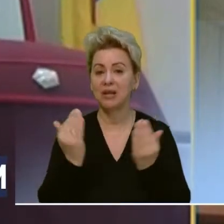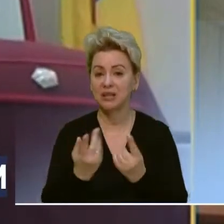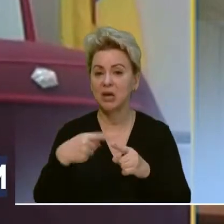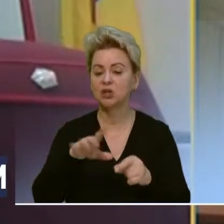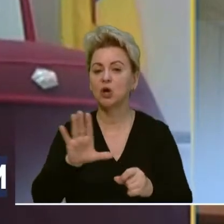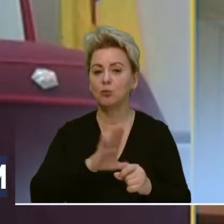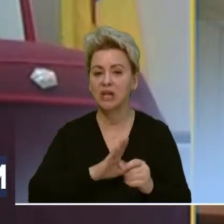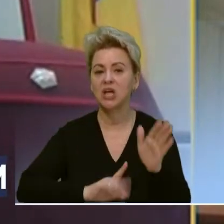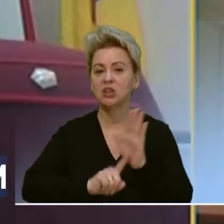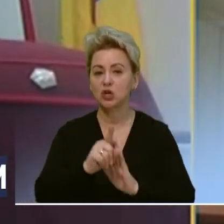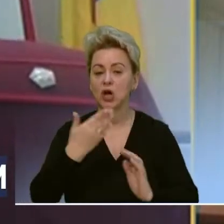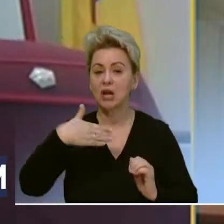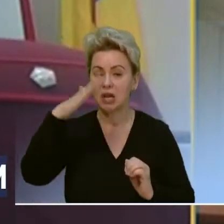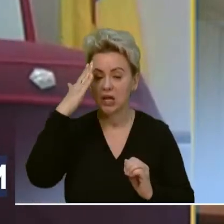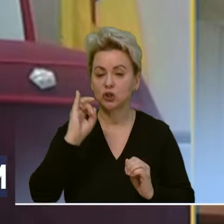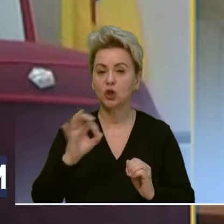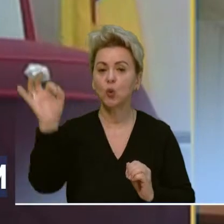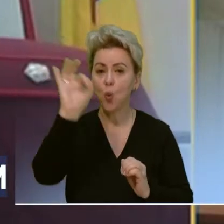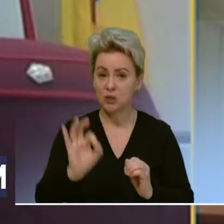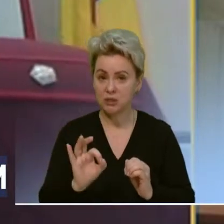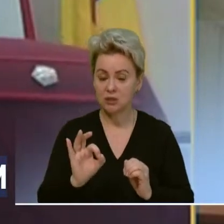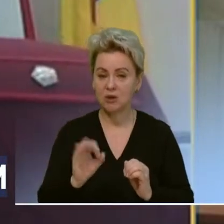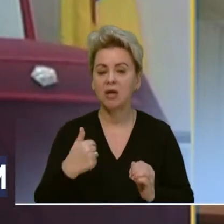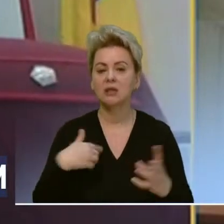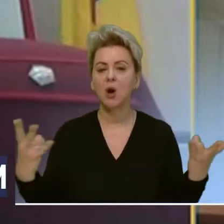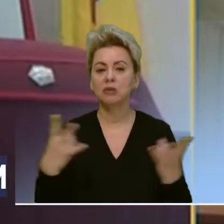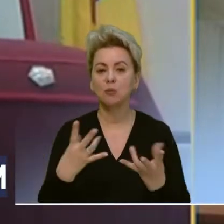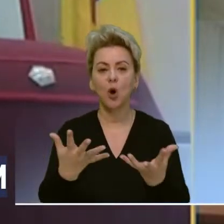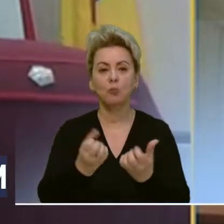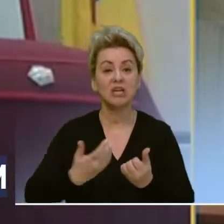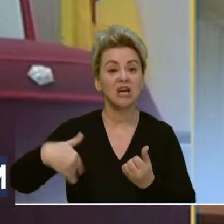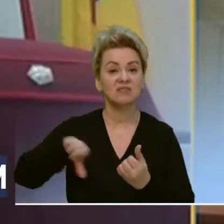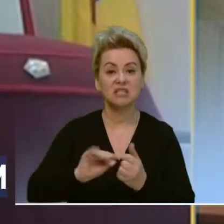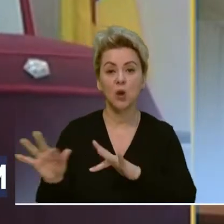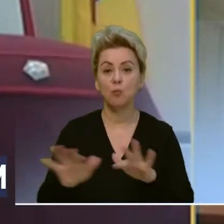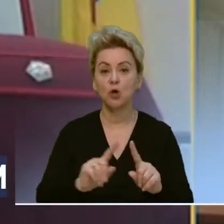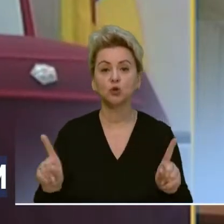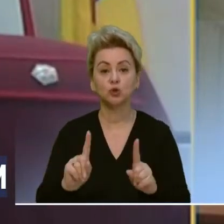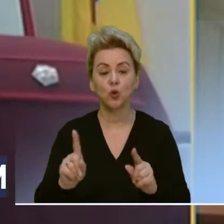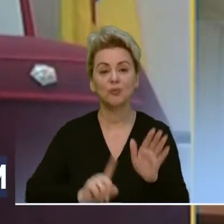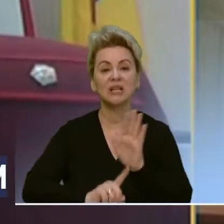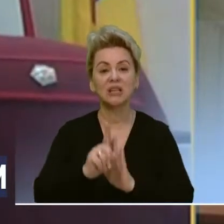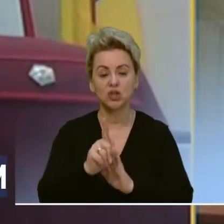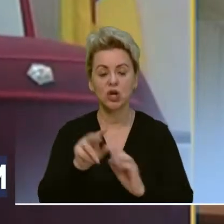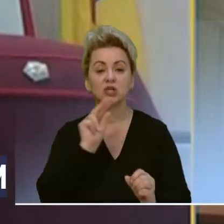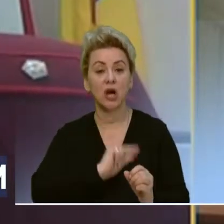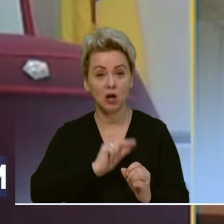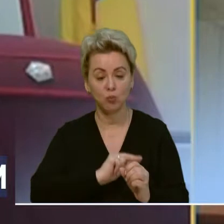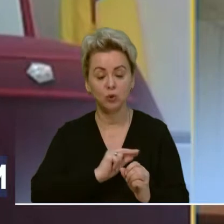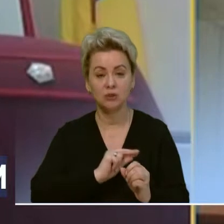было, в начале лета и осенью. Нам необходимо принять все меры для того, чтобы в начавших